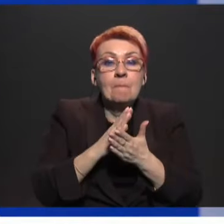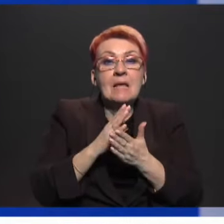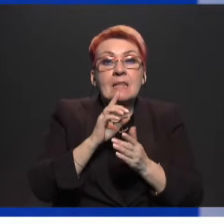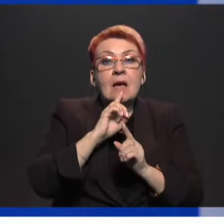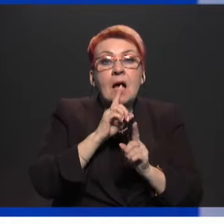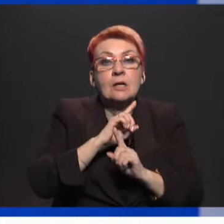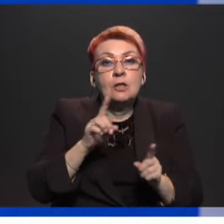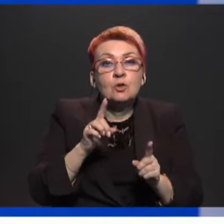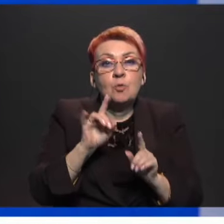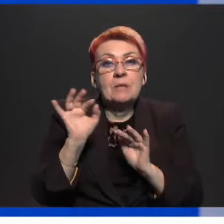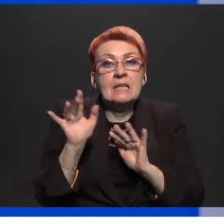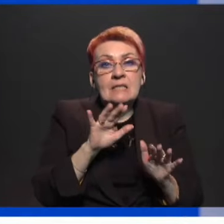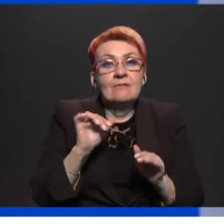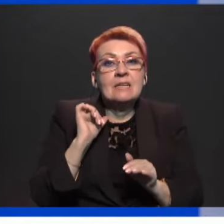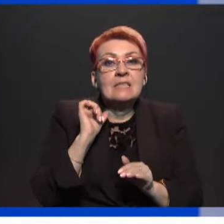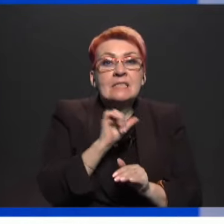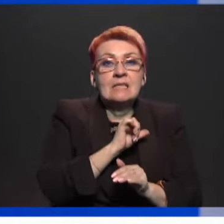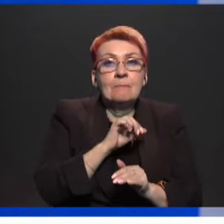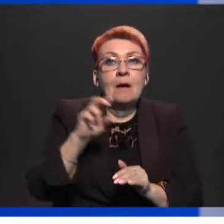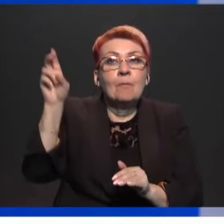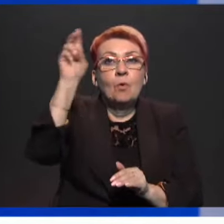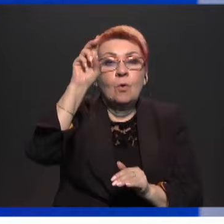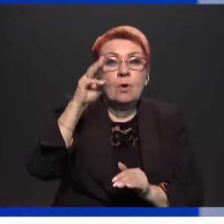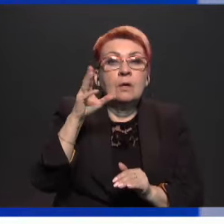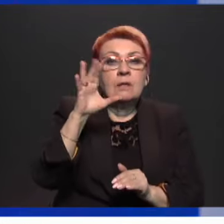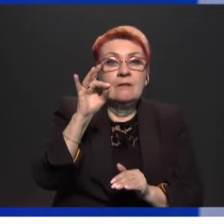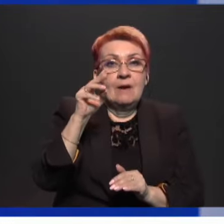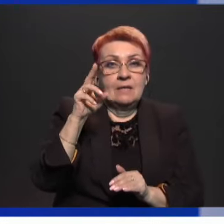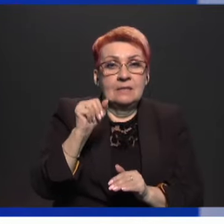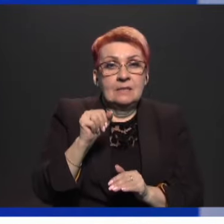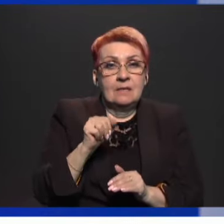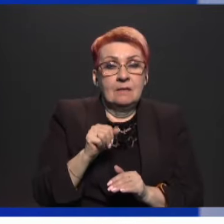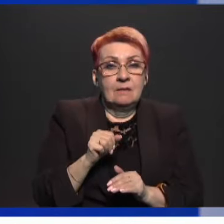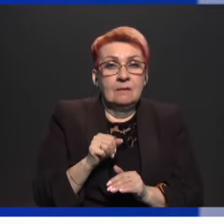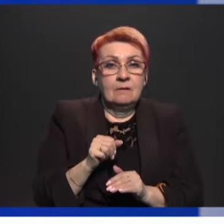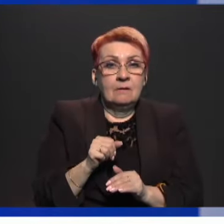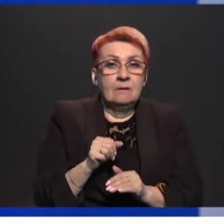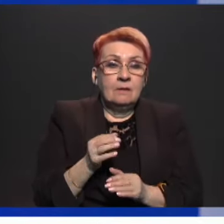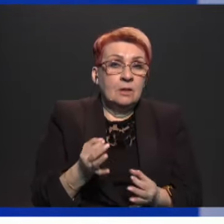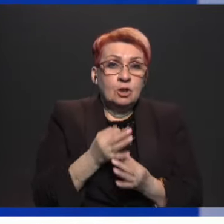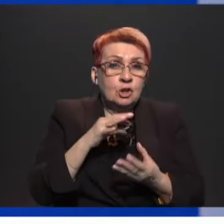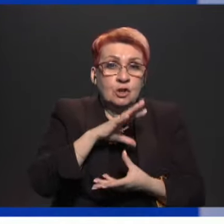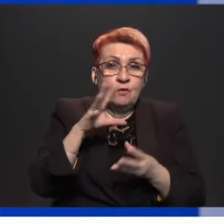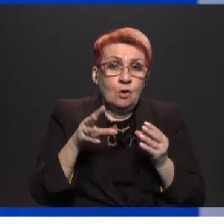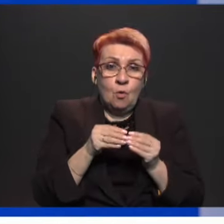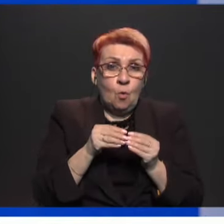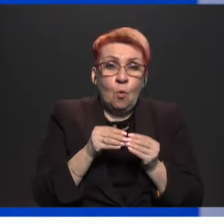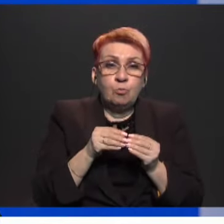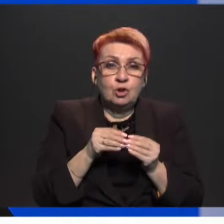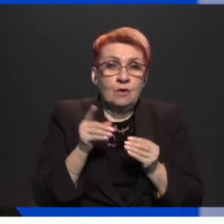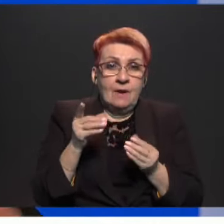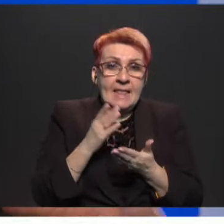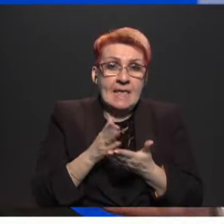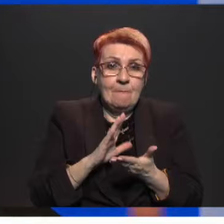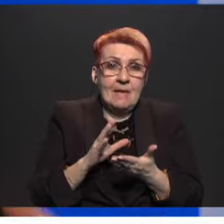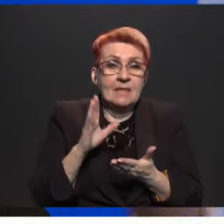особую печать самого Творца. Вот такое отношение православной церкви к иконам, оно ничего общего не имеет с идолопоклонством. И еще